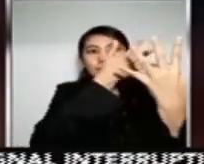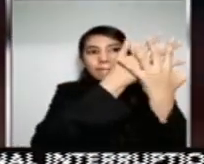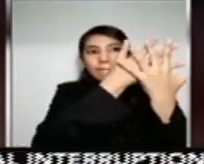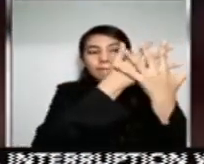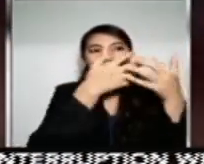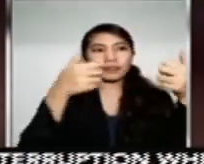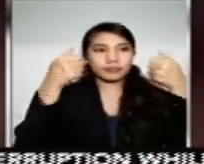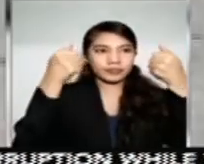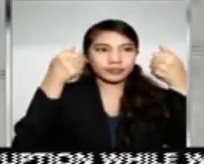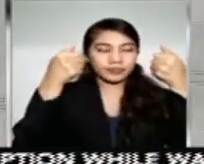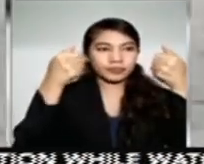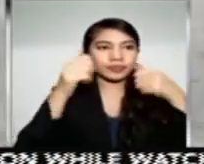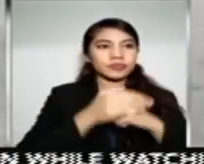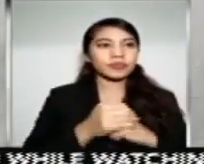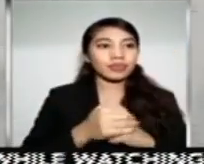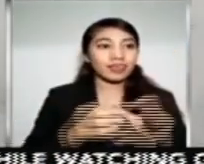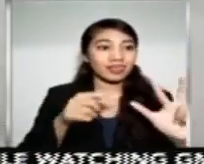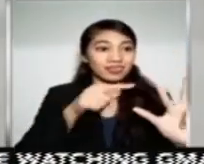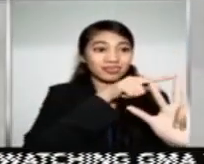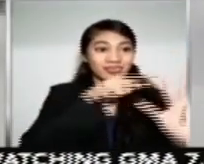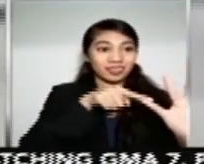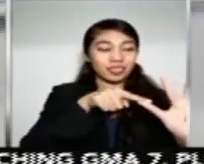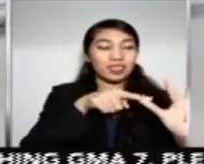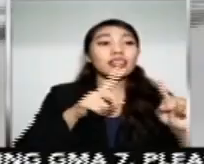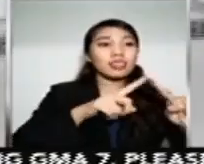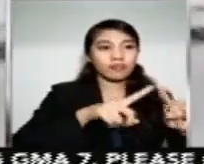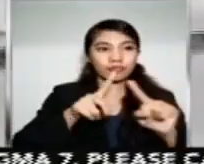ang 3 iba pa. Sa kabuuan,